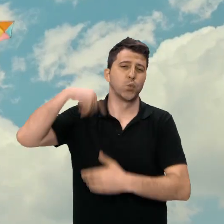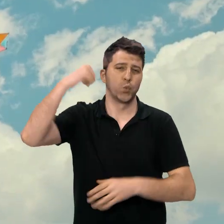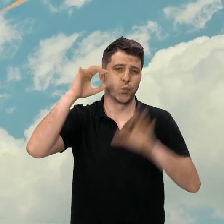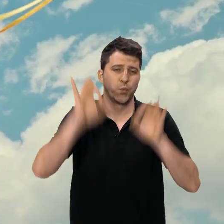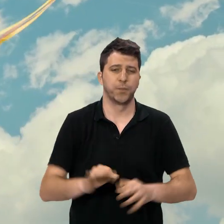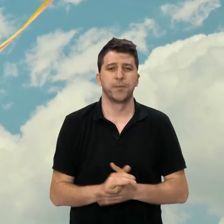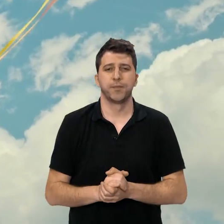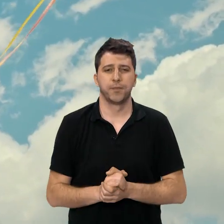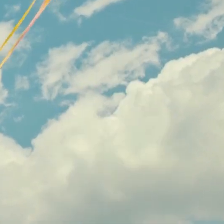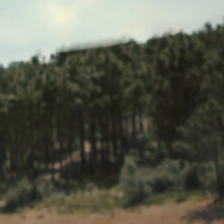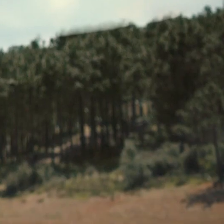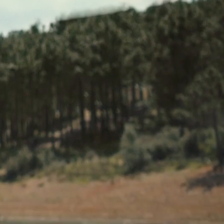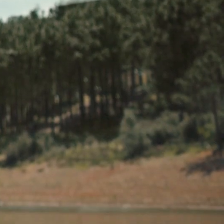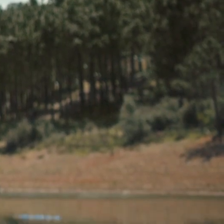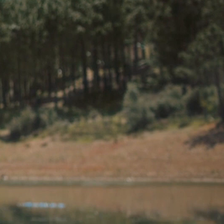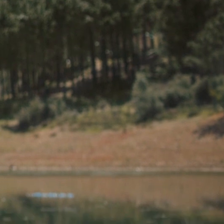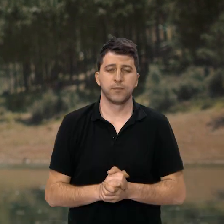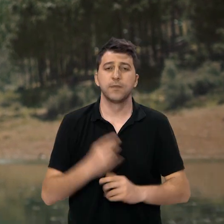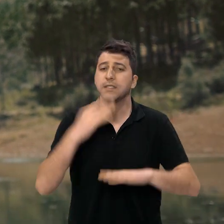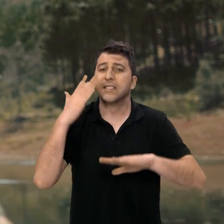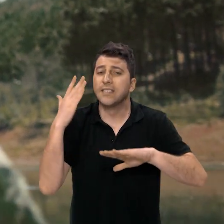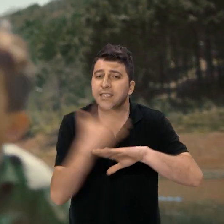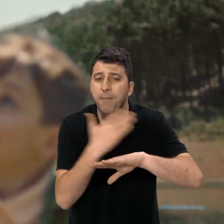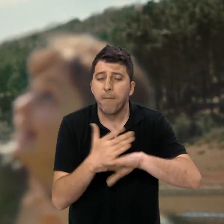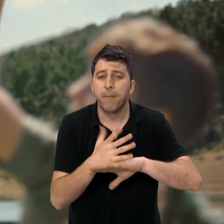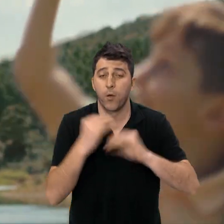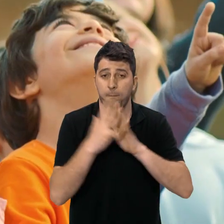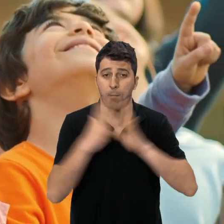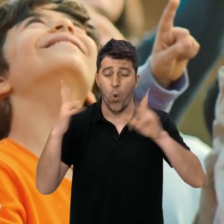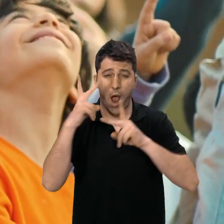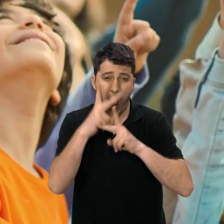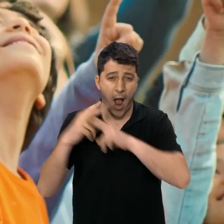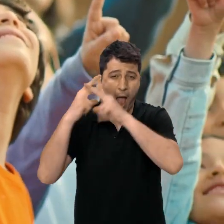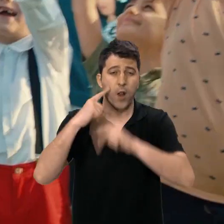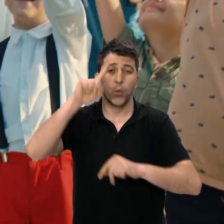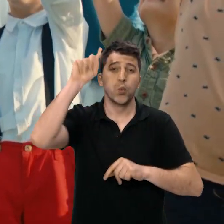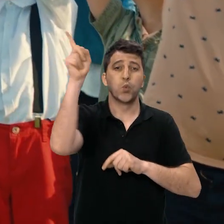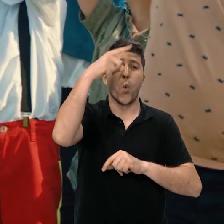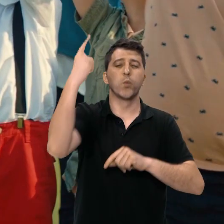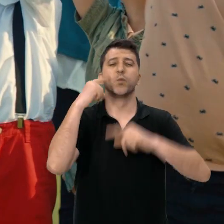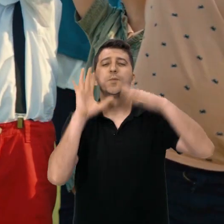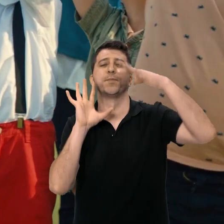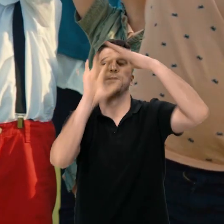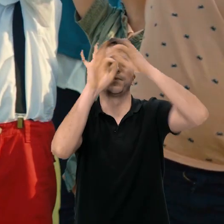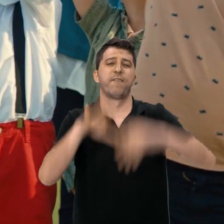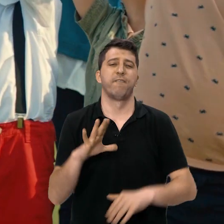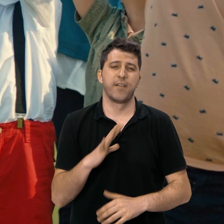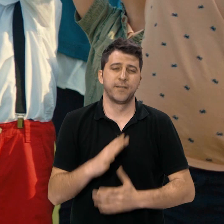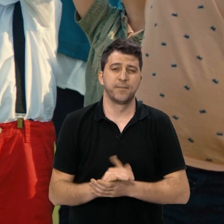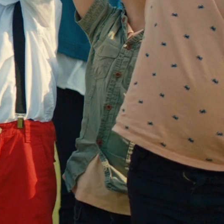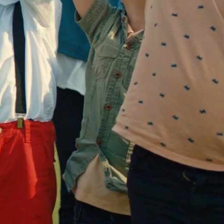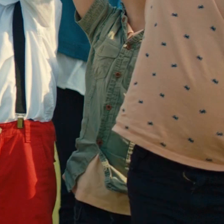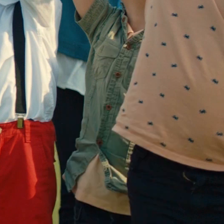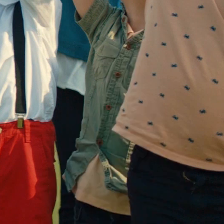Durmuşlar neşeyle gökyüzünde süzülen uçurtmalara bakıyorum ki Büyük Hayaller gökyüzüne kadar uzatılmış çocuklar uçurtma